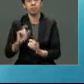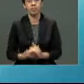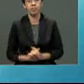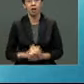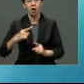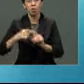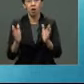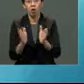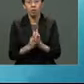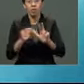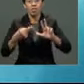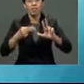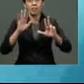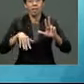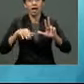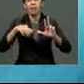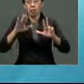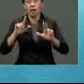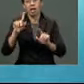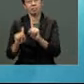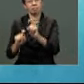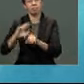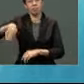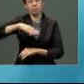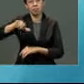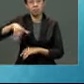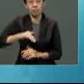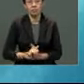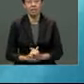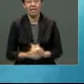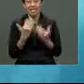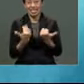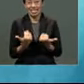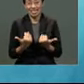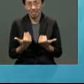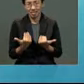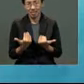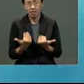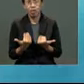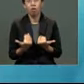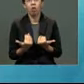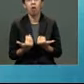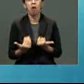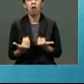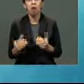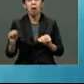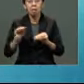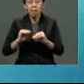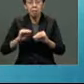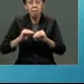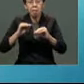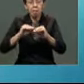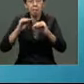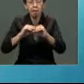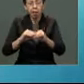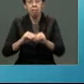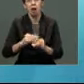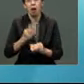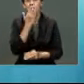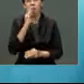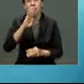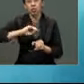กันเป็น 35,000 กว่าศพก็ส่งผลให้ยอดสะสมขึ้นมาเป็น 600,000 กว่าอย่างที่ว่านี่คือสิ่งที่